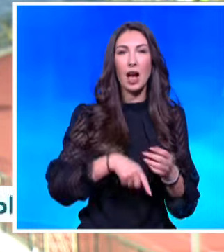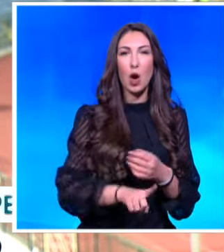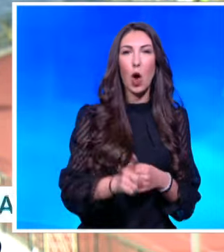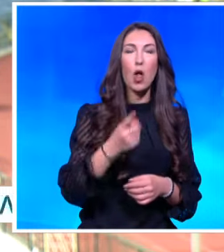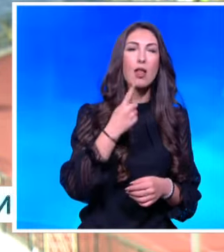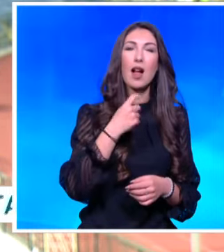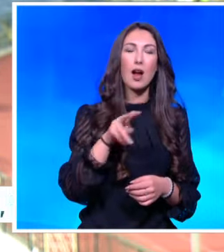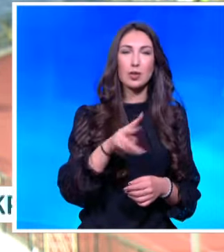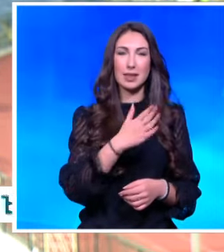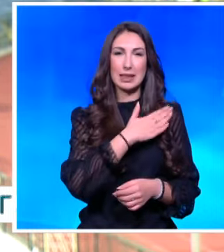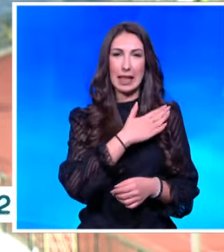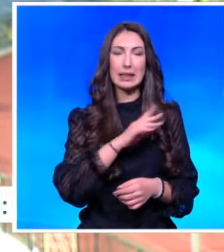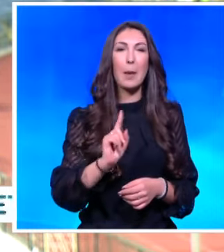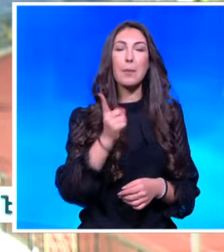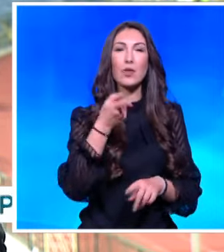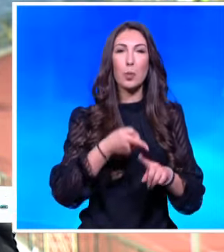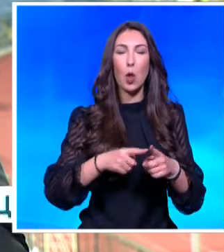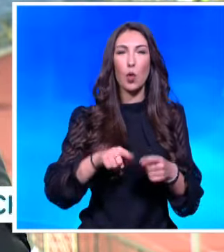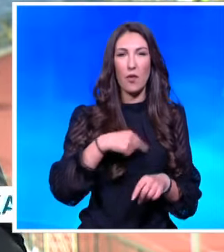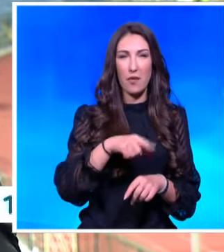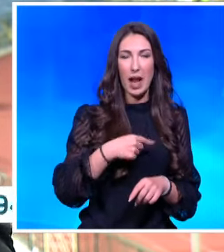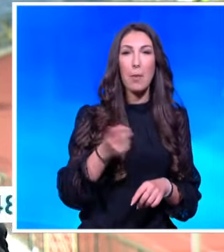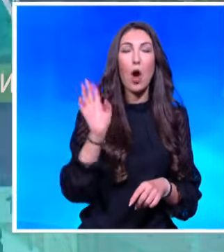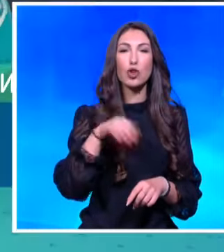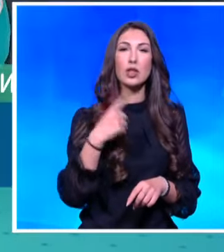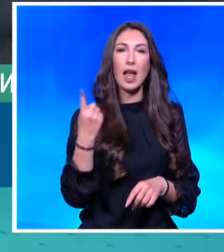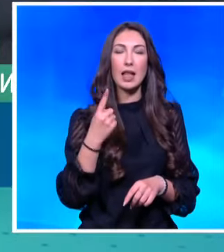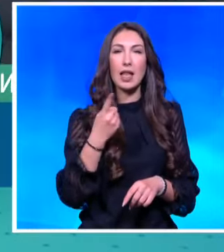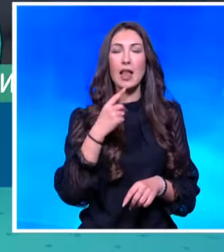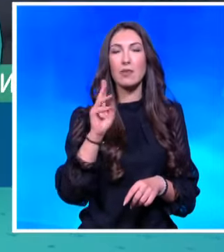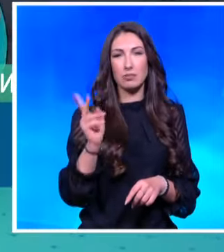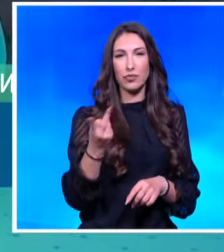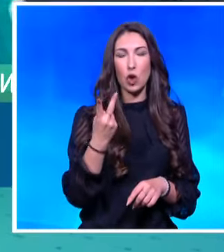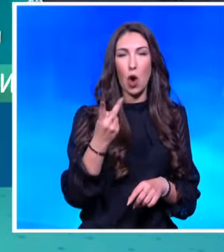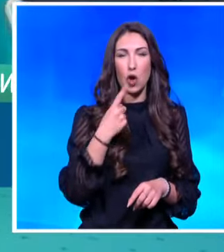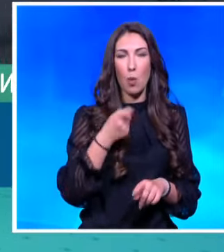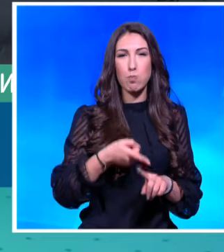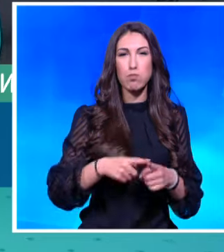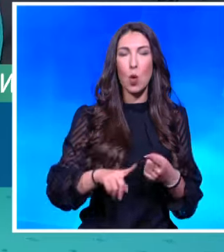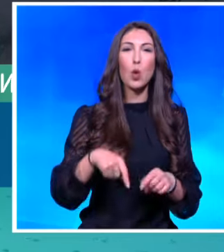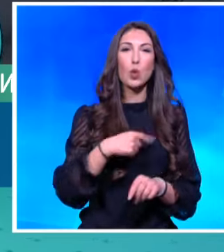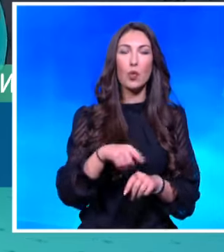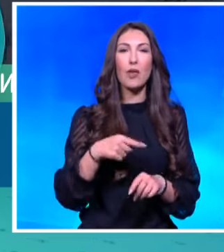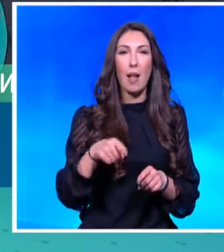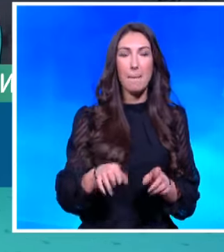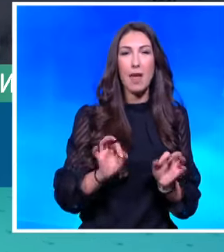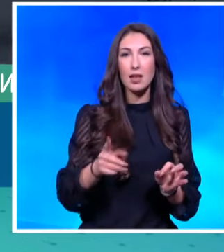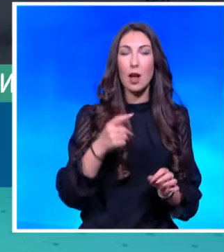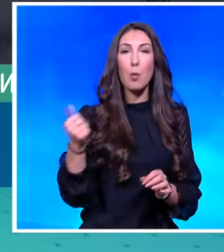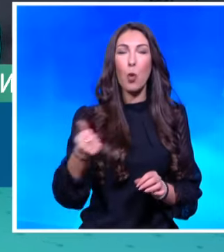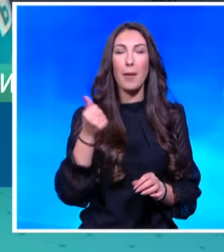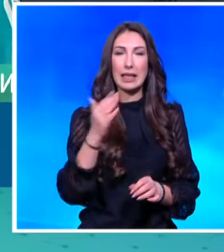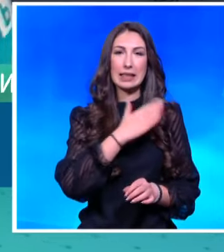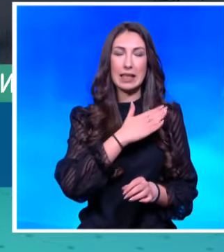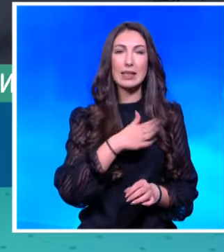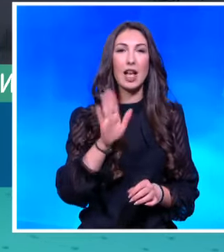и Кайнц през първото полувреме и още един на Вион през втората част. Така с очертаващата се победа ЦСКА